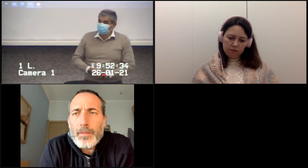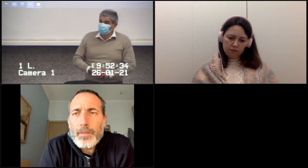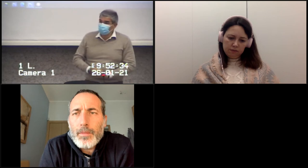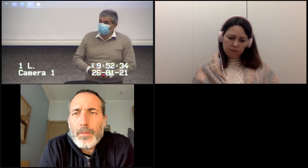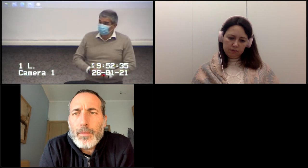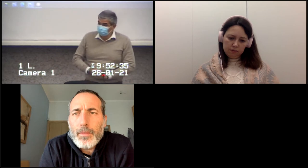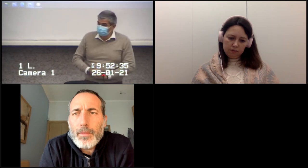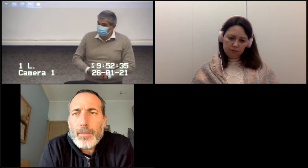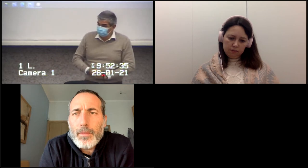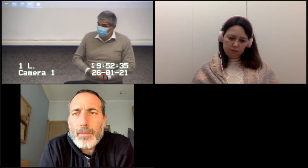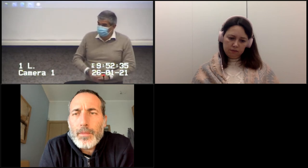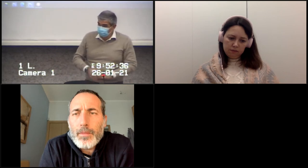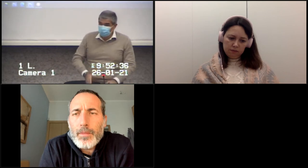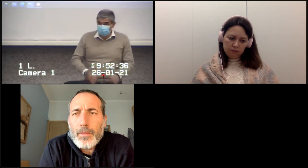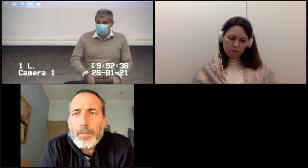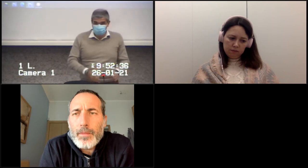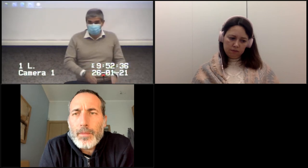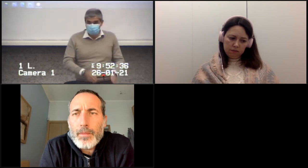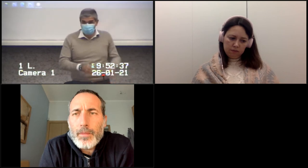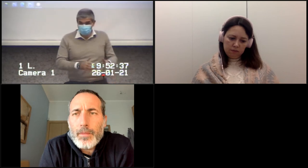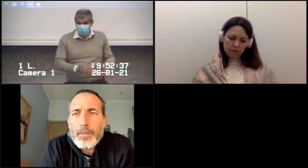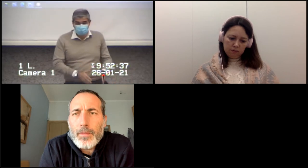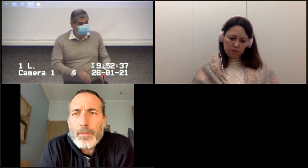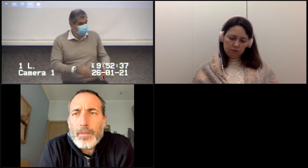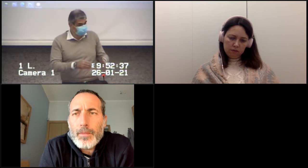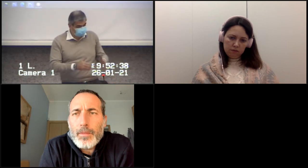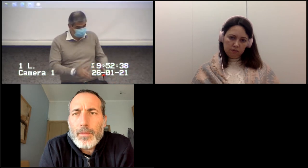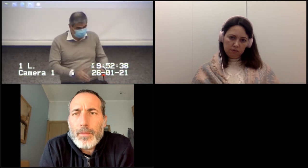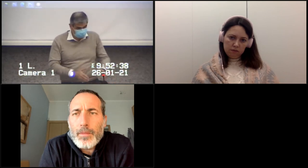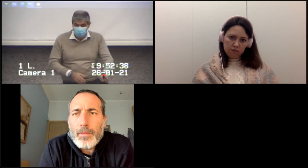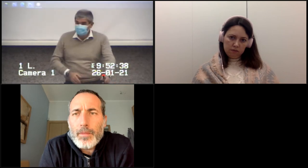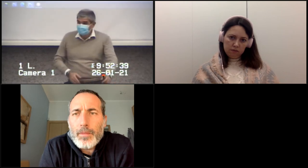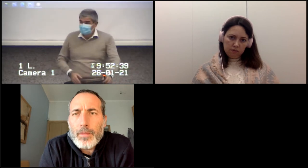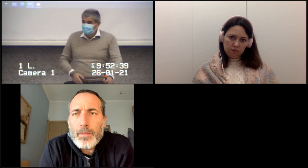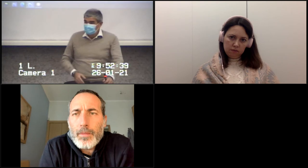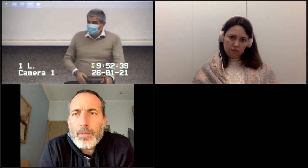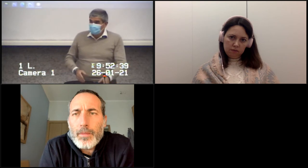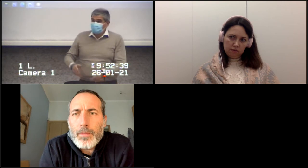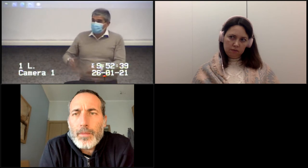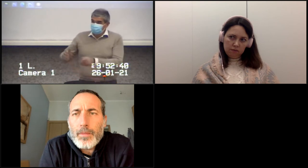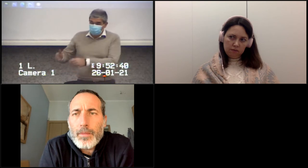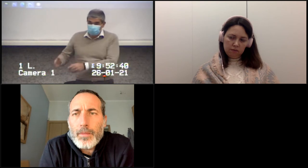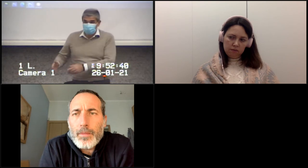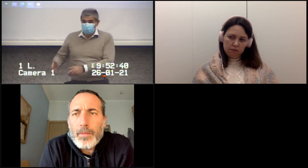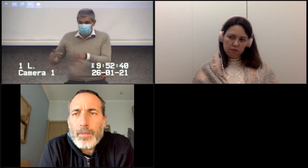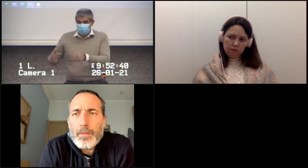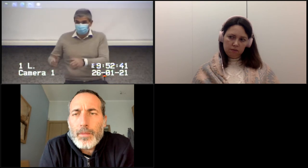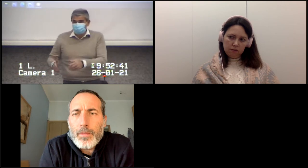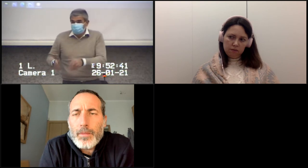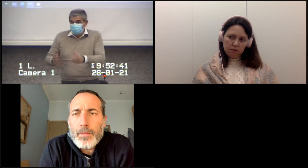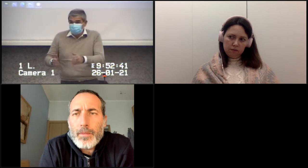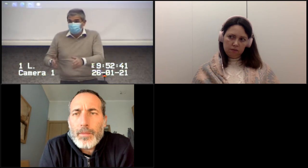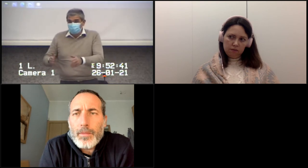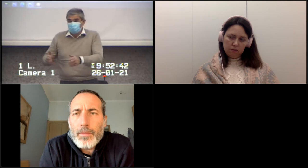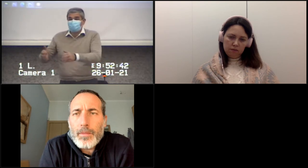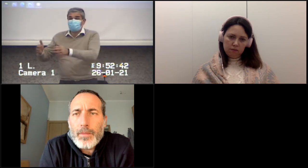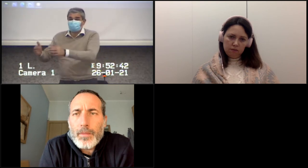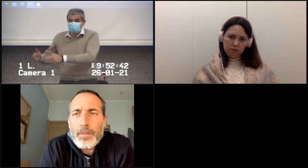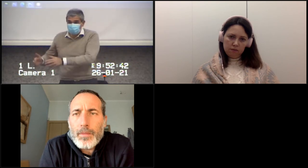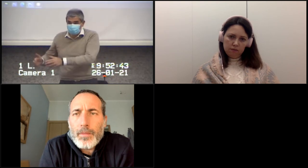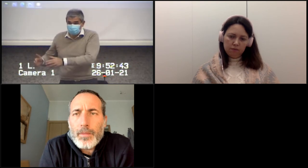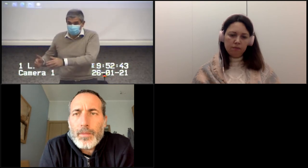la norma proposta dalla regione. Qui invece è una scelta urbanistica specifica, perché se prima la scontistica ad esempio